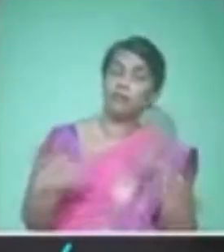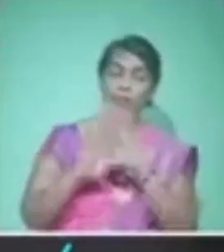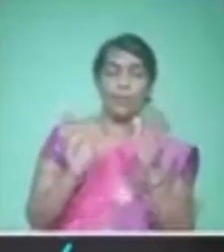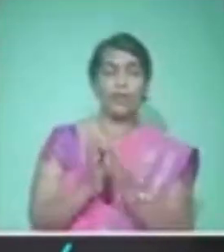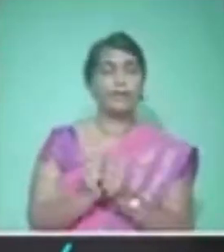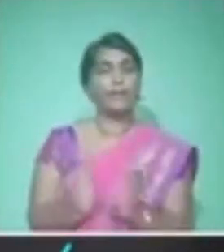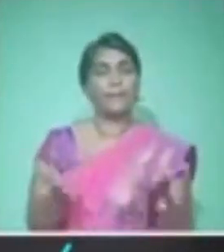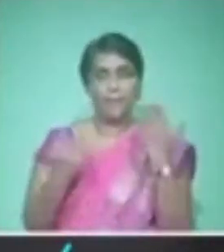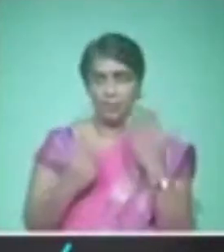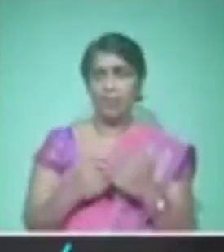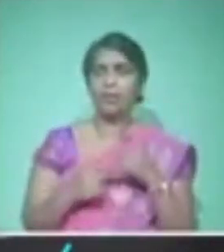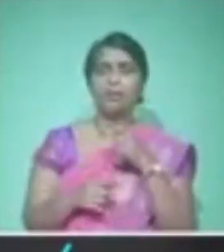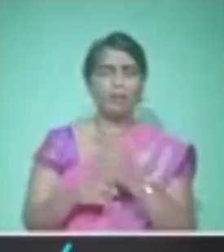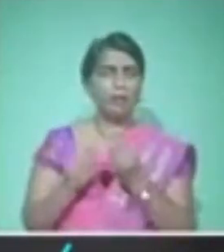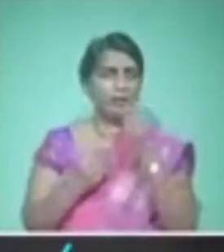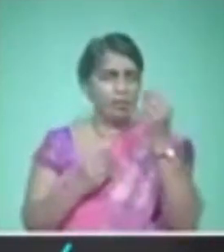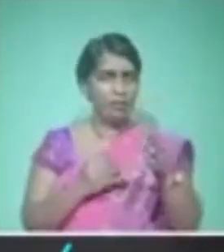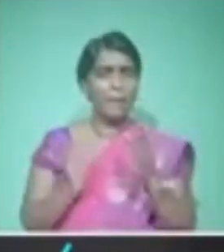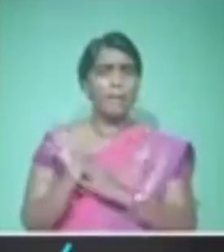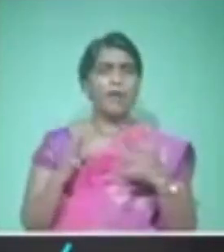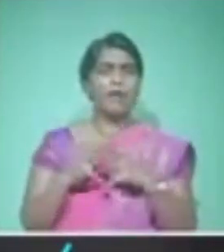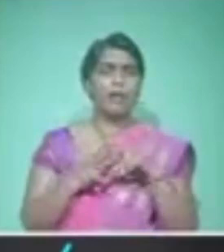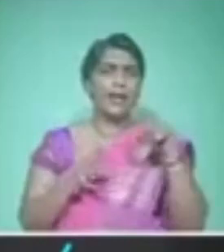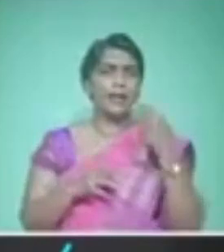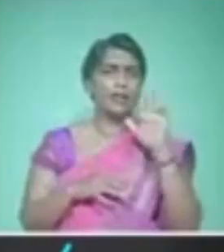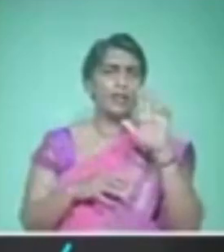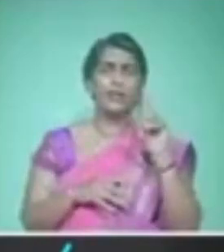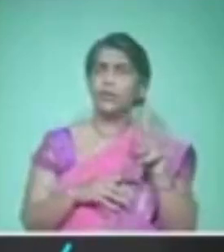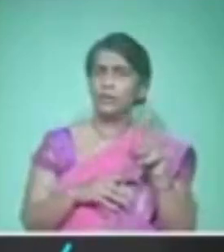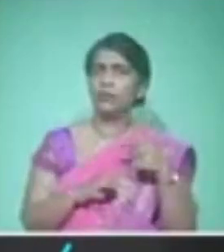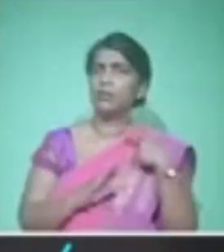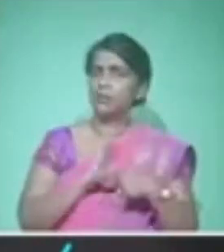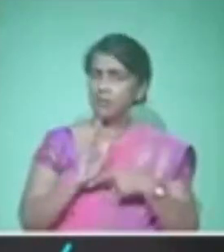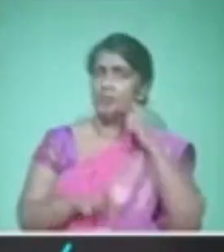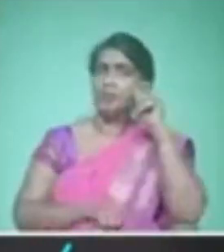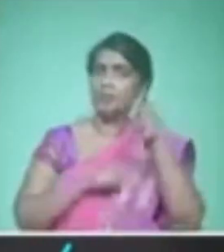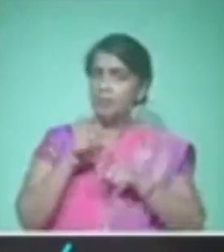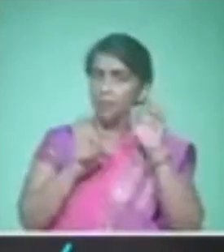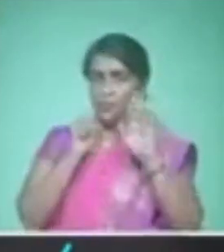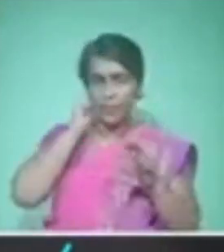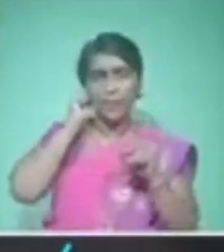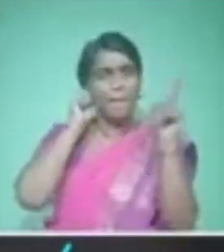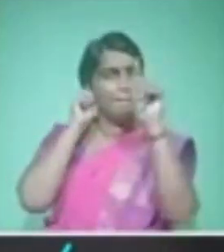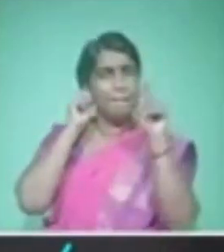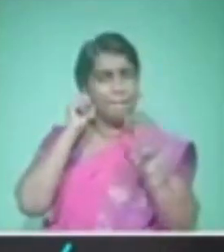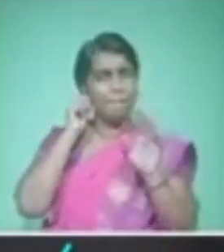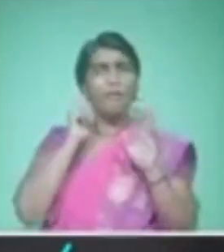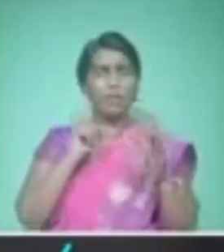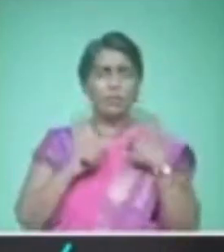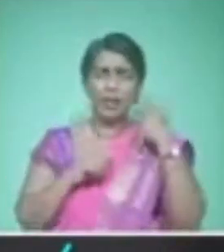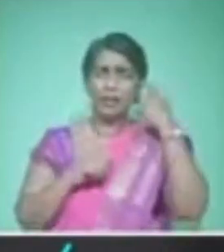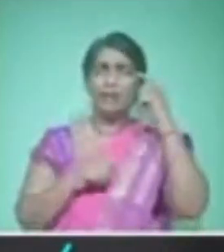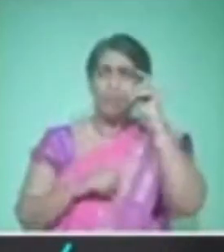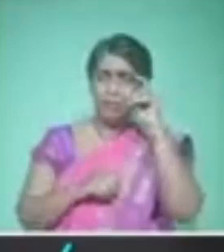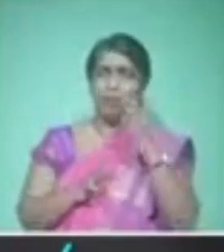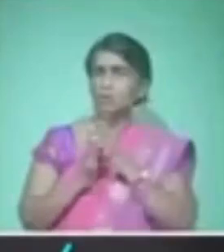කරන්න ඕනේ කියලා. ඊට පස්සේ දීලා තියෙන්නේත් මෙගවට් 191යි. ඉතින් මේ රටේ මිනිස්සුන්ට ඇති කරලා තියෙන ප්‍රශ්නය අපිට හිතලා බලන්න